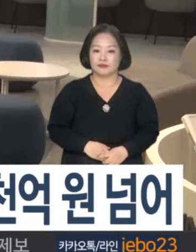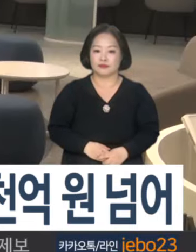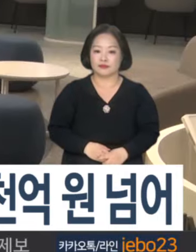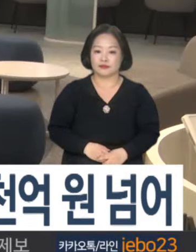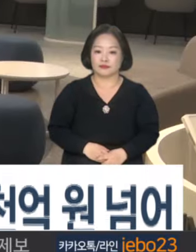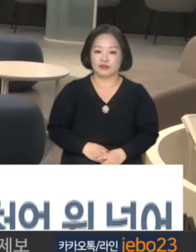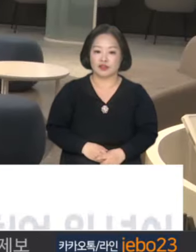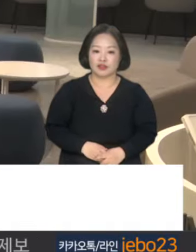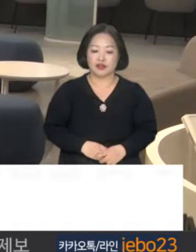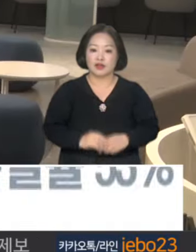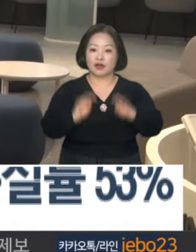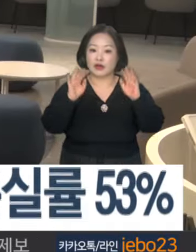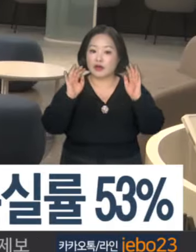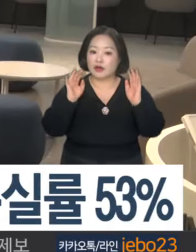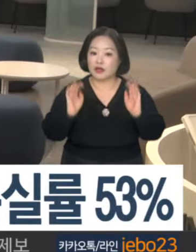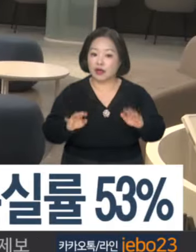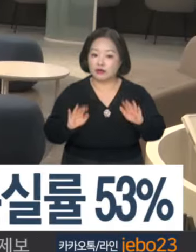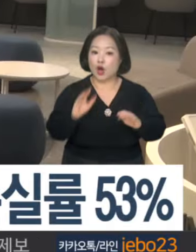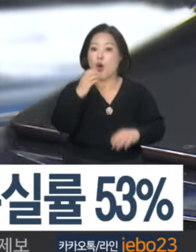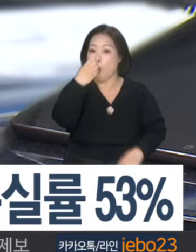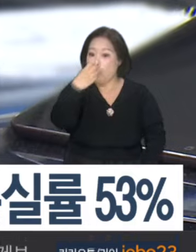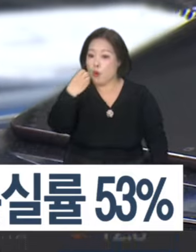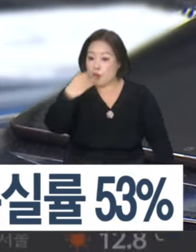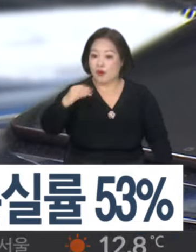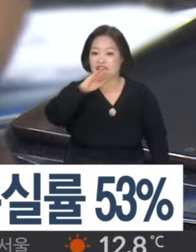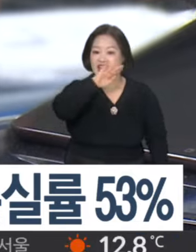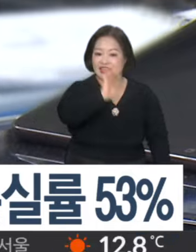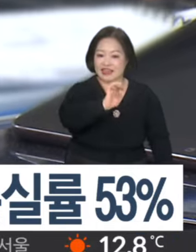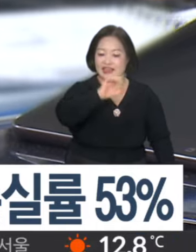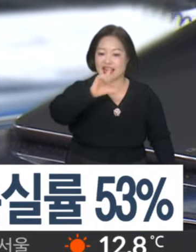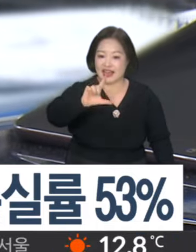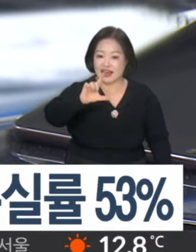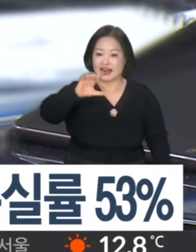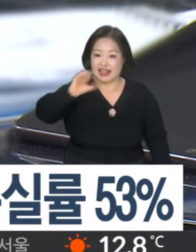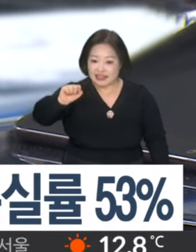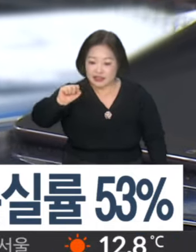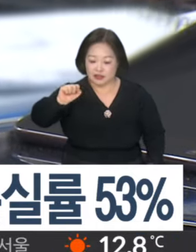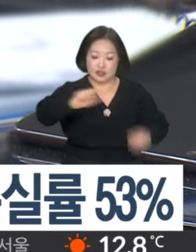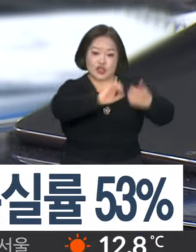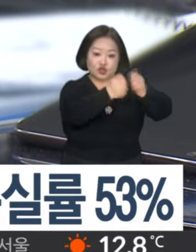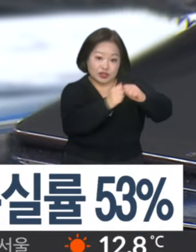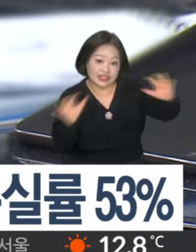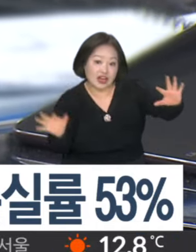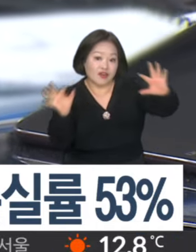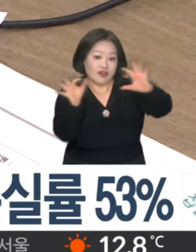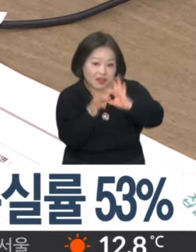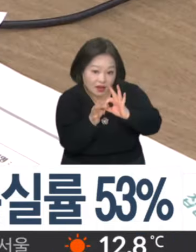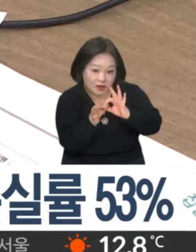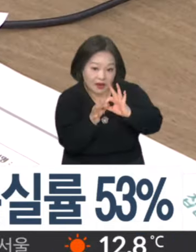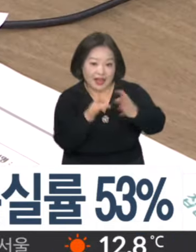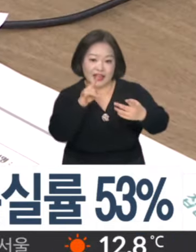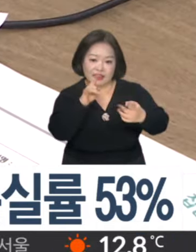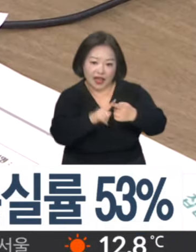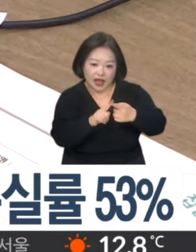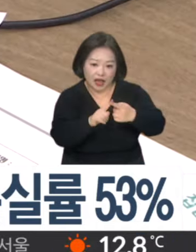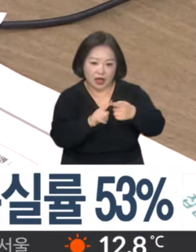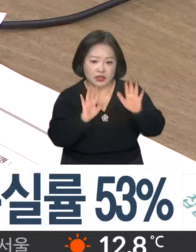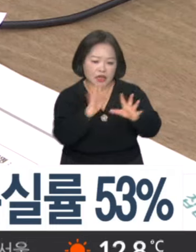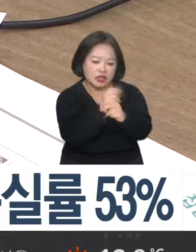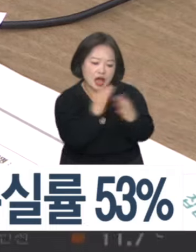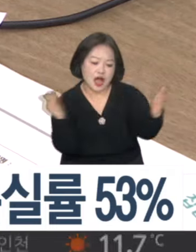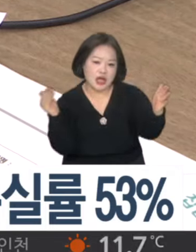기자입니다 주요 은행이 판매한 홍콩 H 지수 기초 주가연계 증권 ELS 가운데 만기가 돌아온